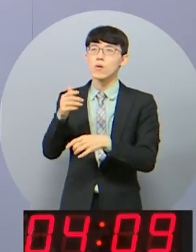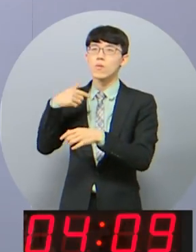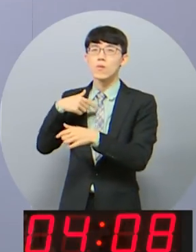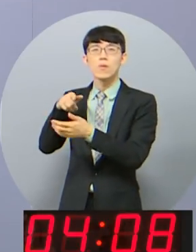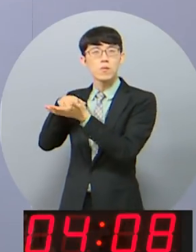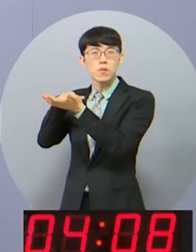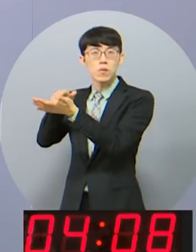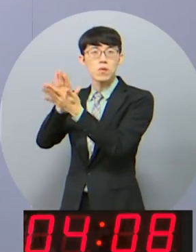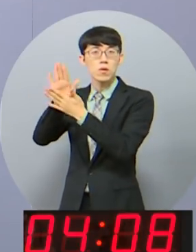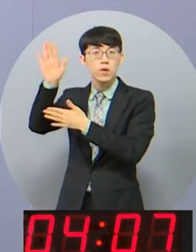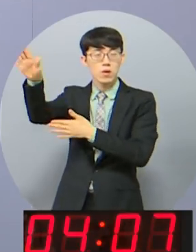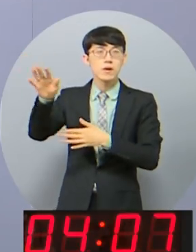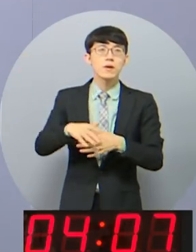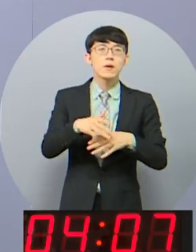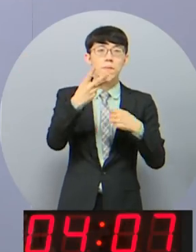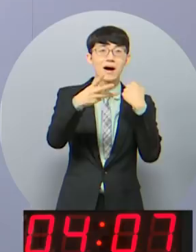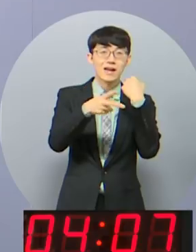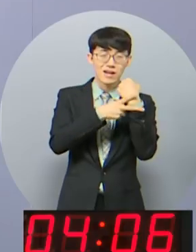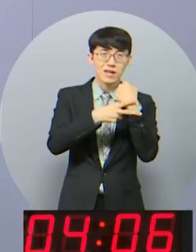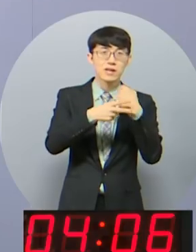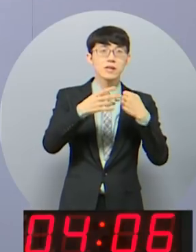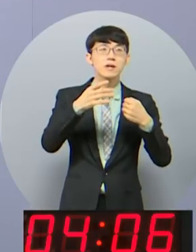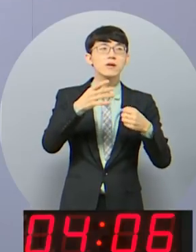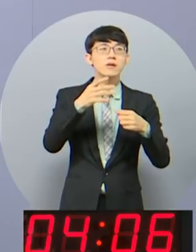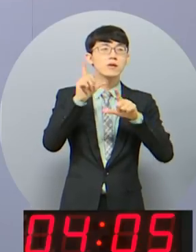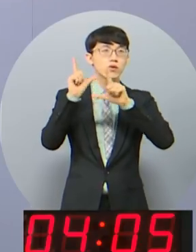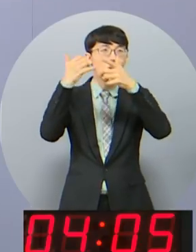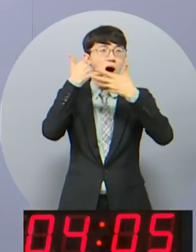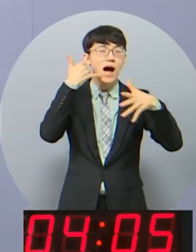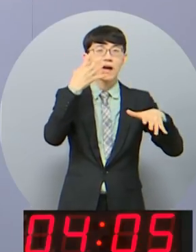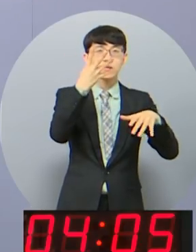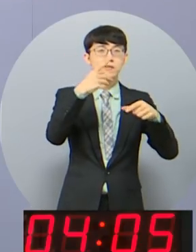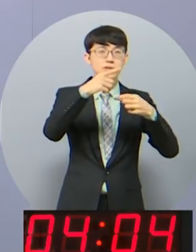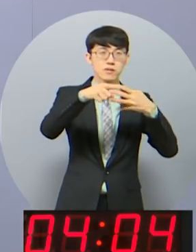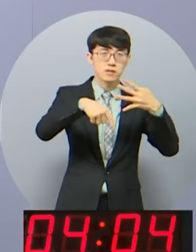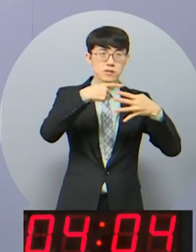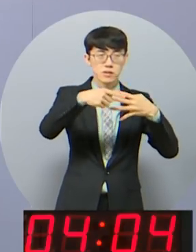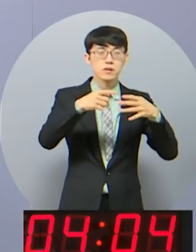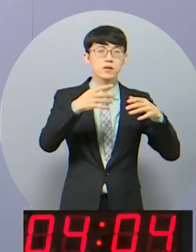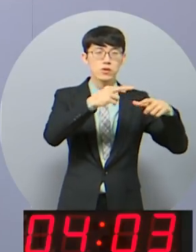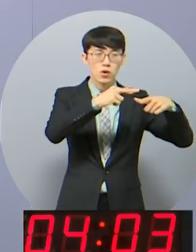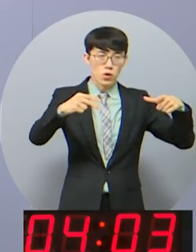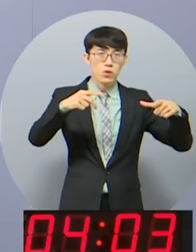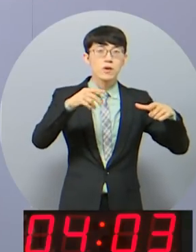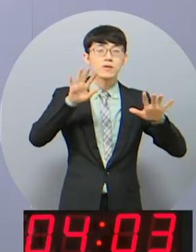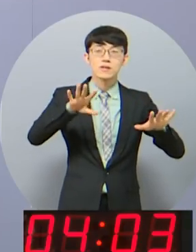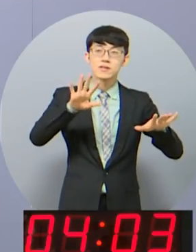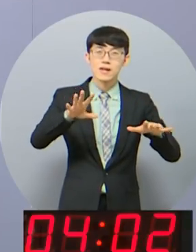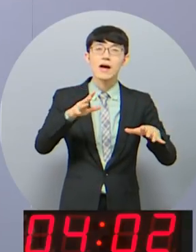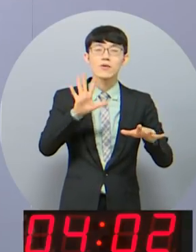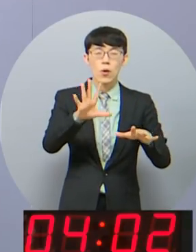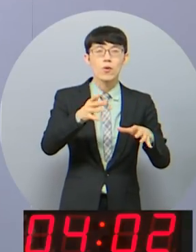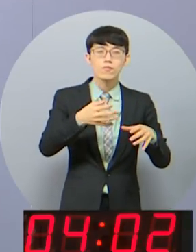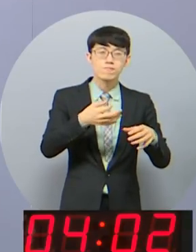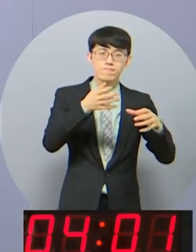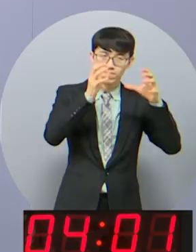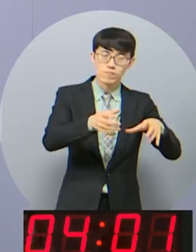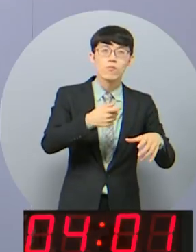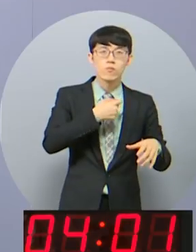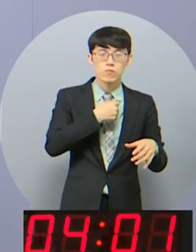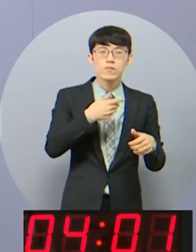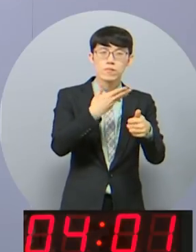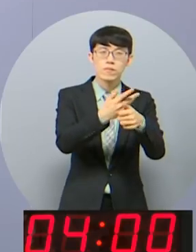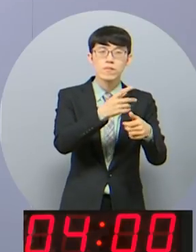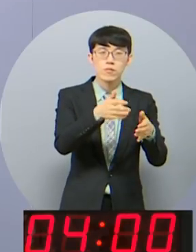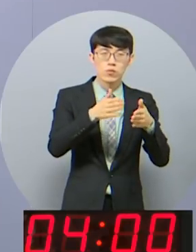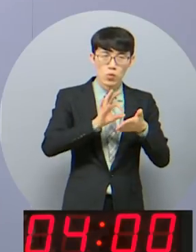区的东海四季游泳池也利用了回馈金来进行改建，即将要开幕供民众使用。那小型的这个